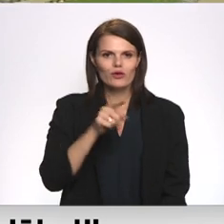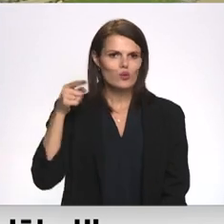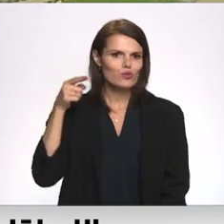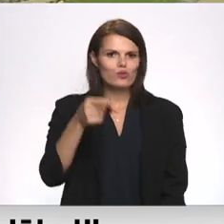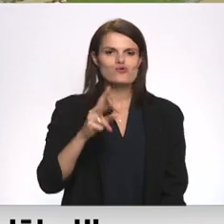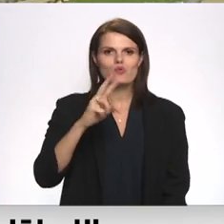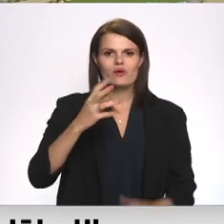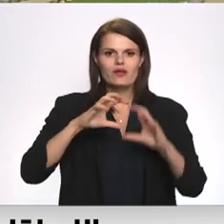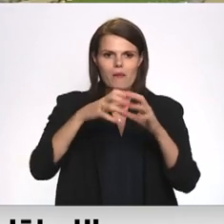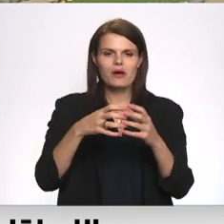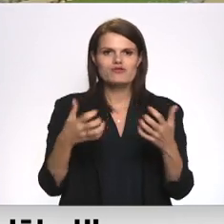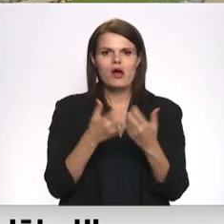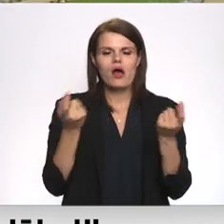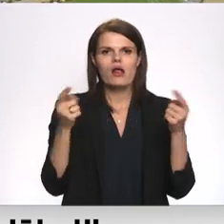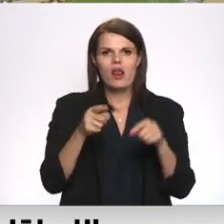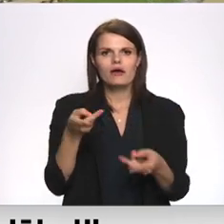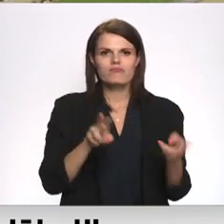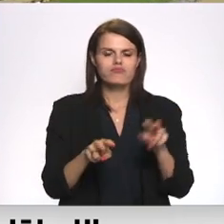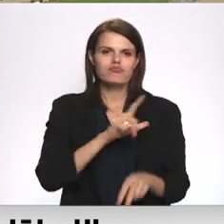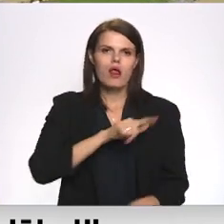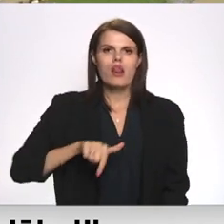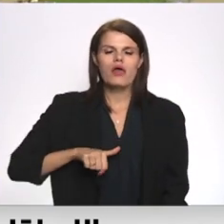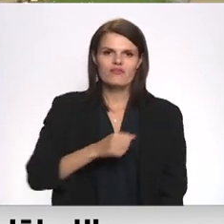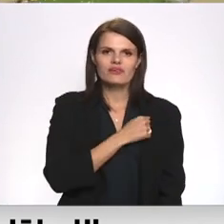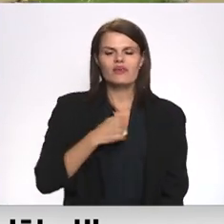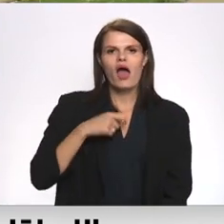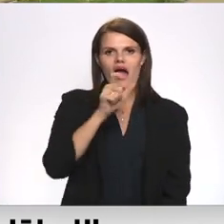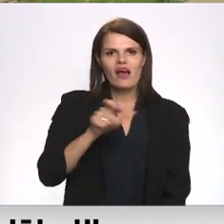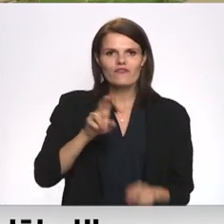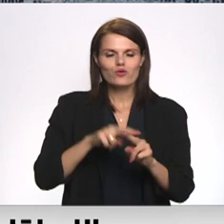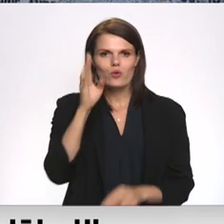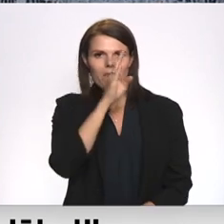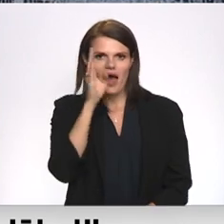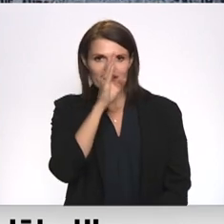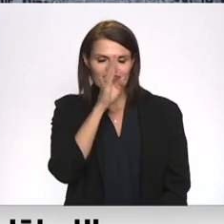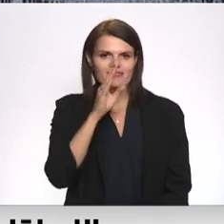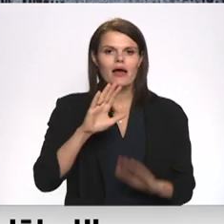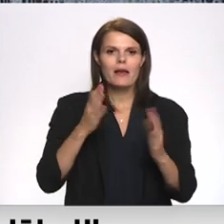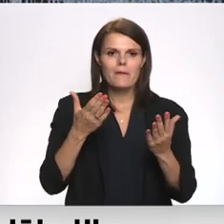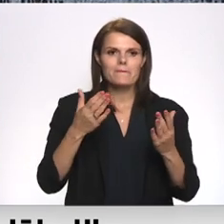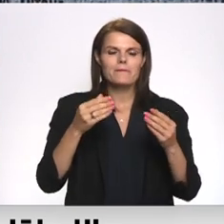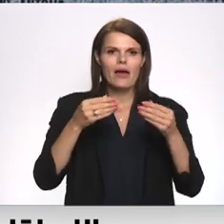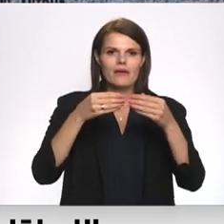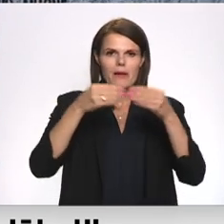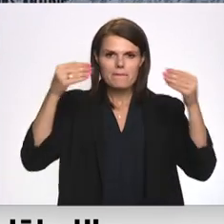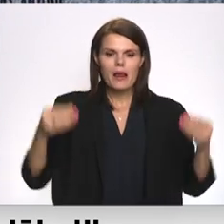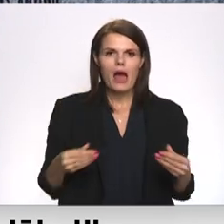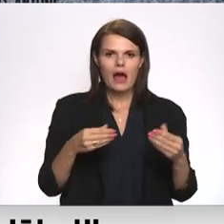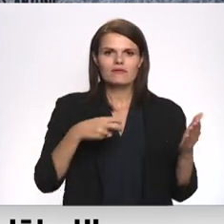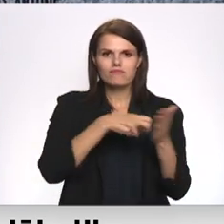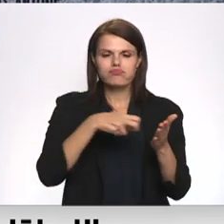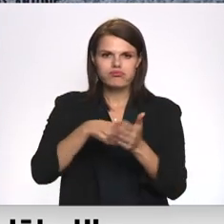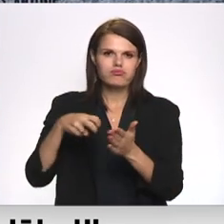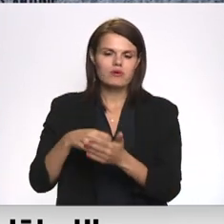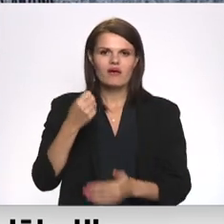otrā pasaules kara laikā kritušie latviešu karavīri un nacionālie partizāni, bet plāksnītēs iegravēti vairāk nekā 11 tūkstoši